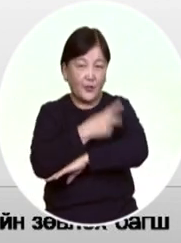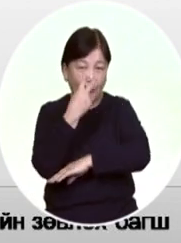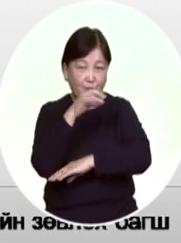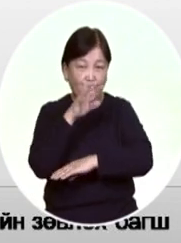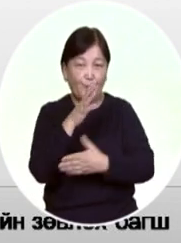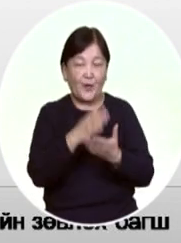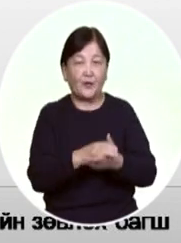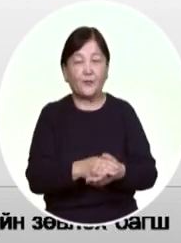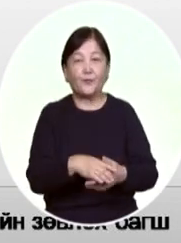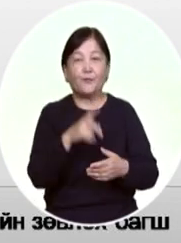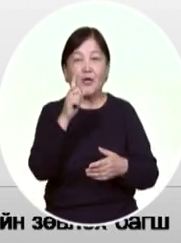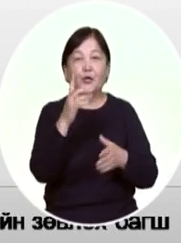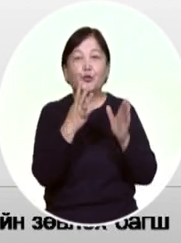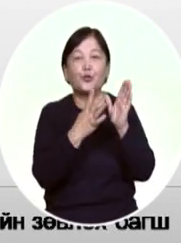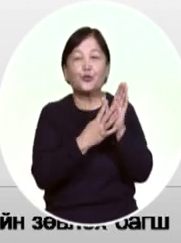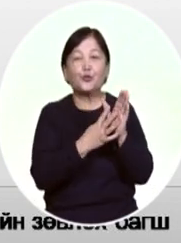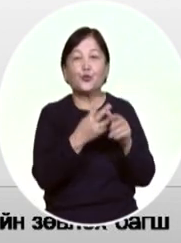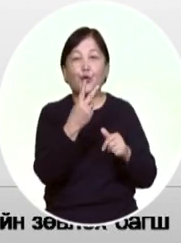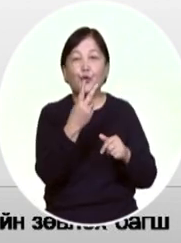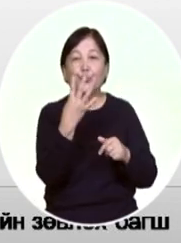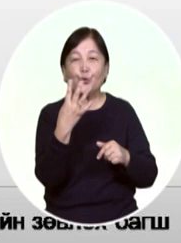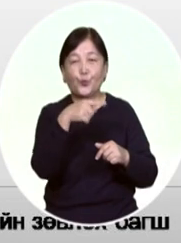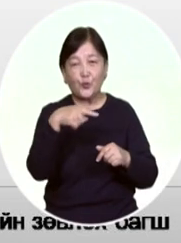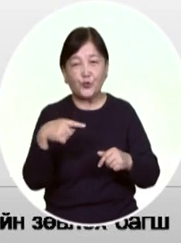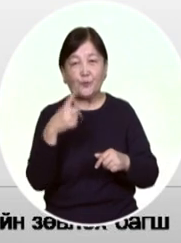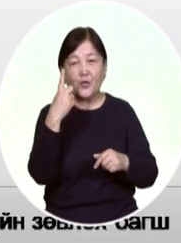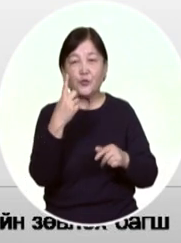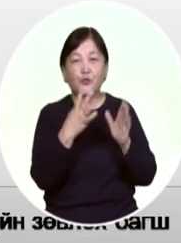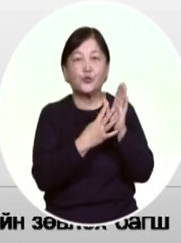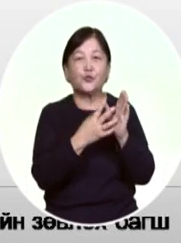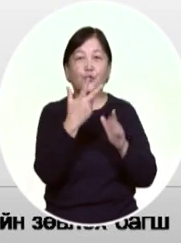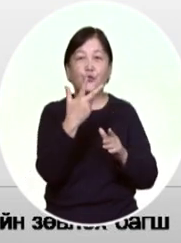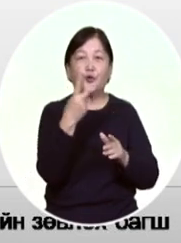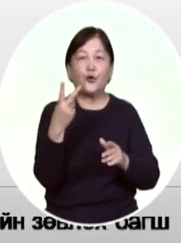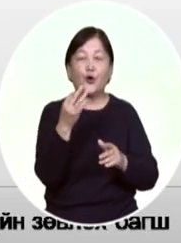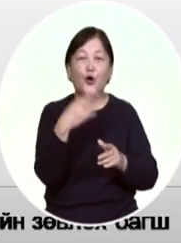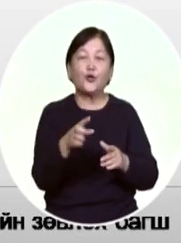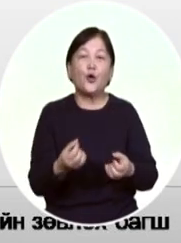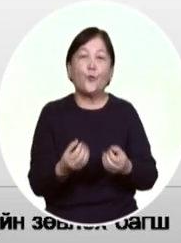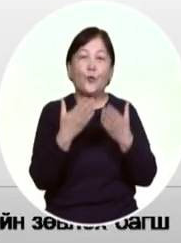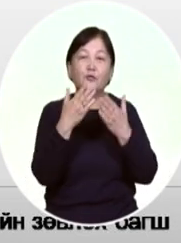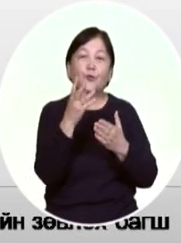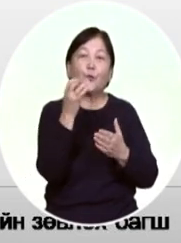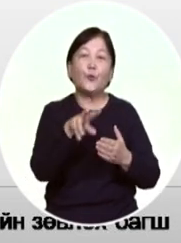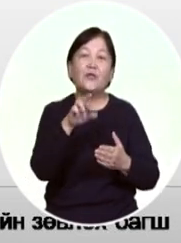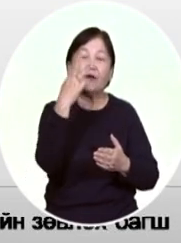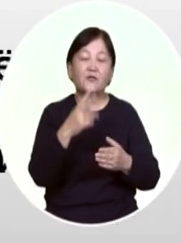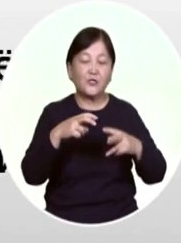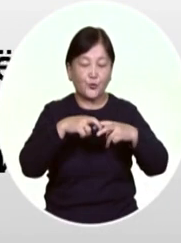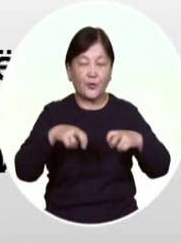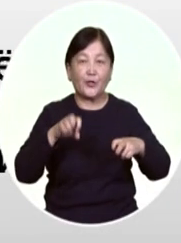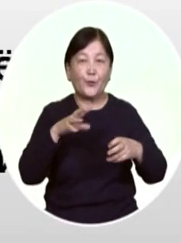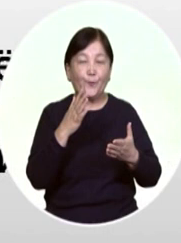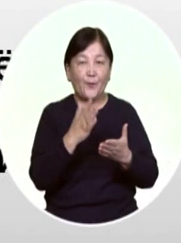нь 1924-с 32 оны хооронд болсон үйл явдлыг хамарсан агуулга судлах гэж байгаа.